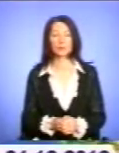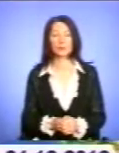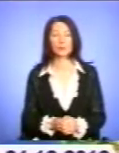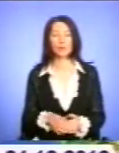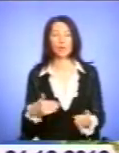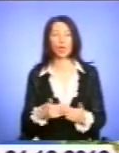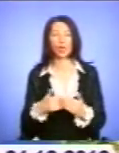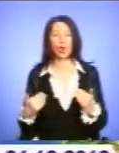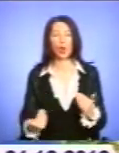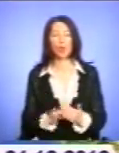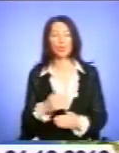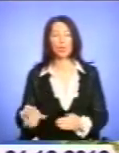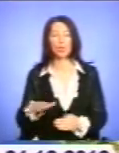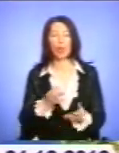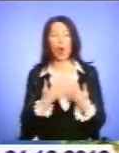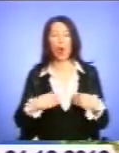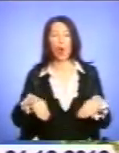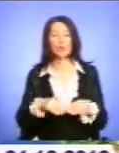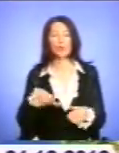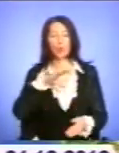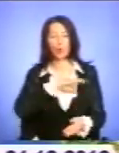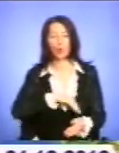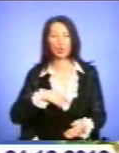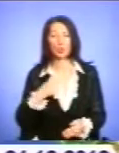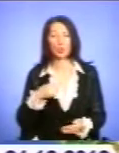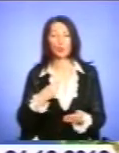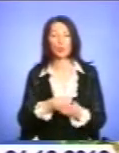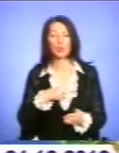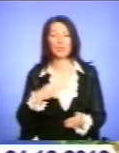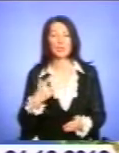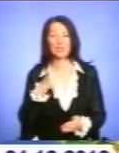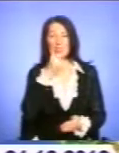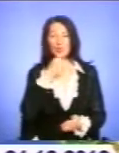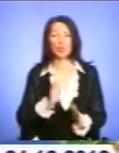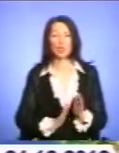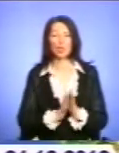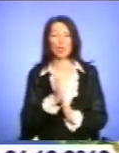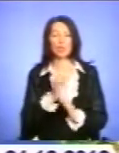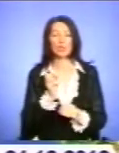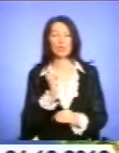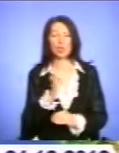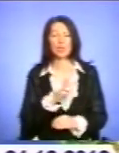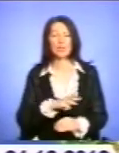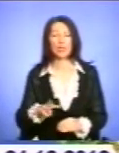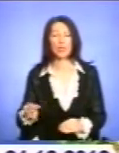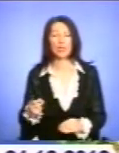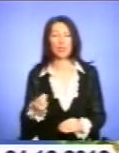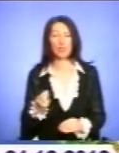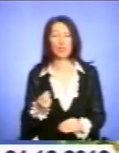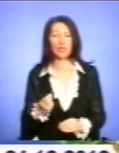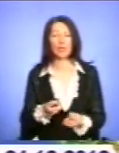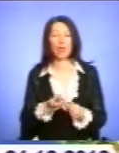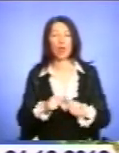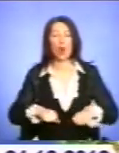І до подій краю. Обсяг доходів обласного бюджету у 2013 році зросте на 14 мільйонів гривень.